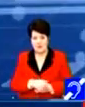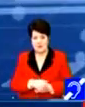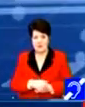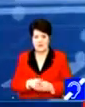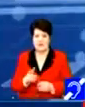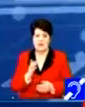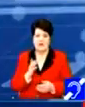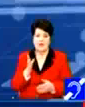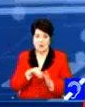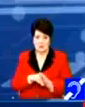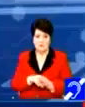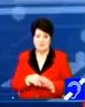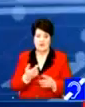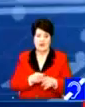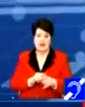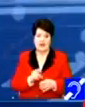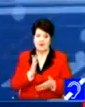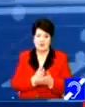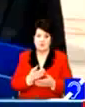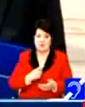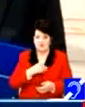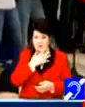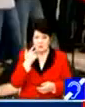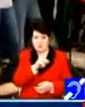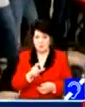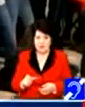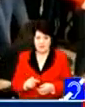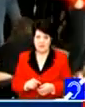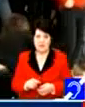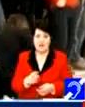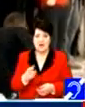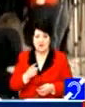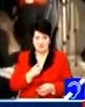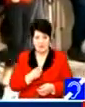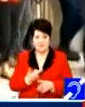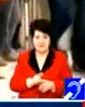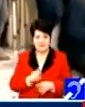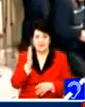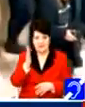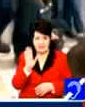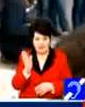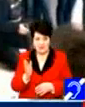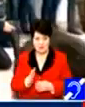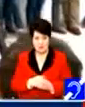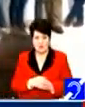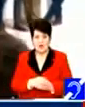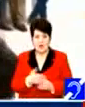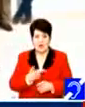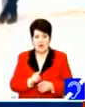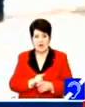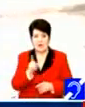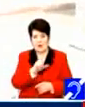Exact. Este o experiență pe care o așteaptă, eu cred, foarte mulți la nivel european. Și cred că asta este și avantajul candidatului Kelkeviș și de asta probabil